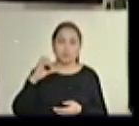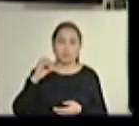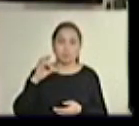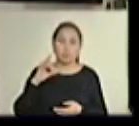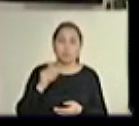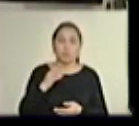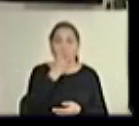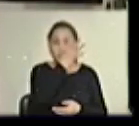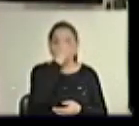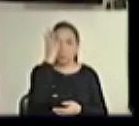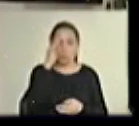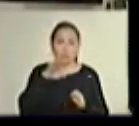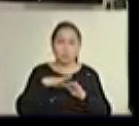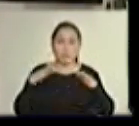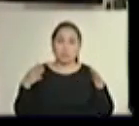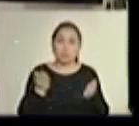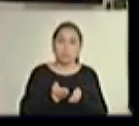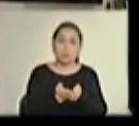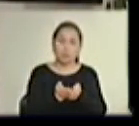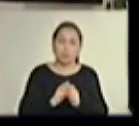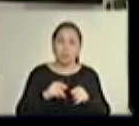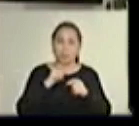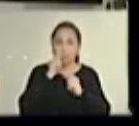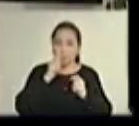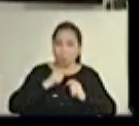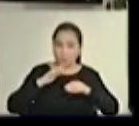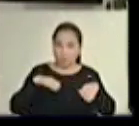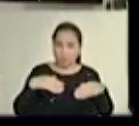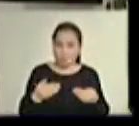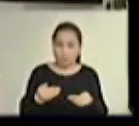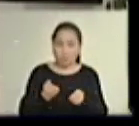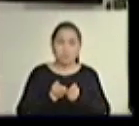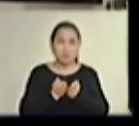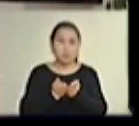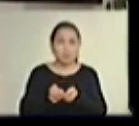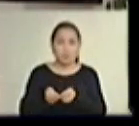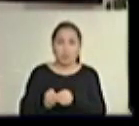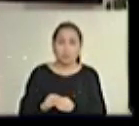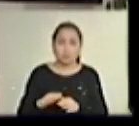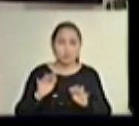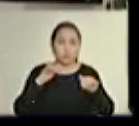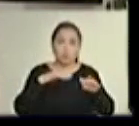katta kema sovg'a qiladi. Lekin kemani suvga tushirisha olmaydi.